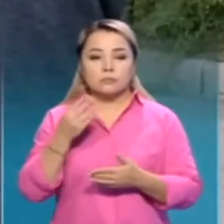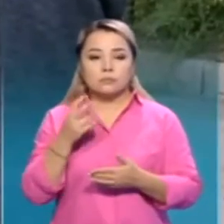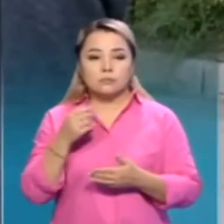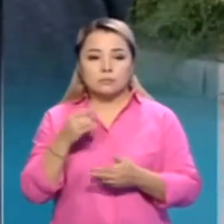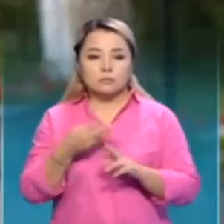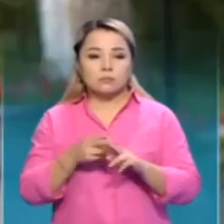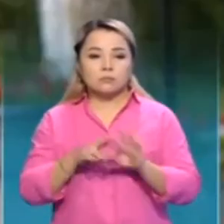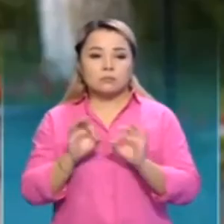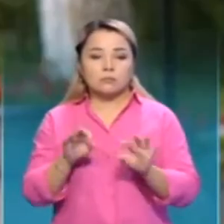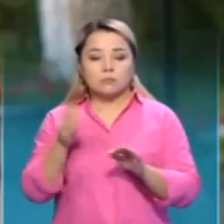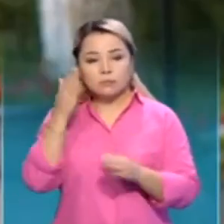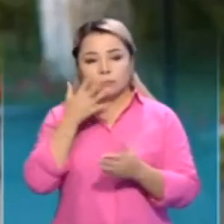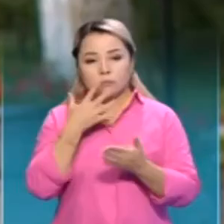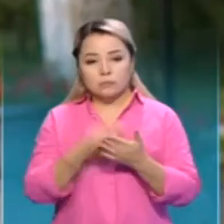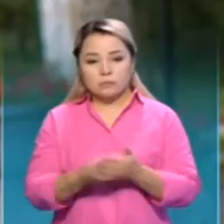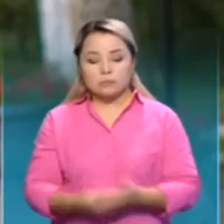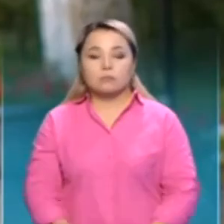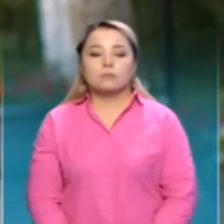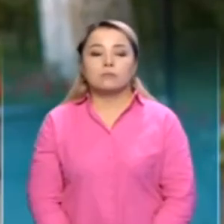осындай пікірде. Біз